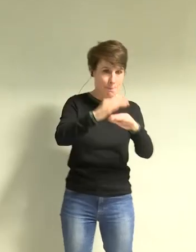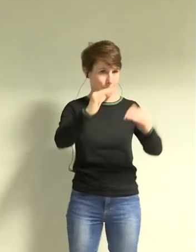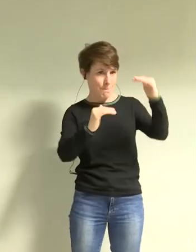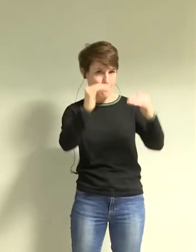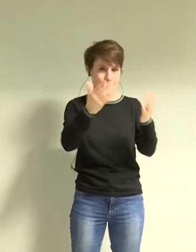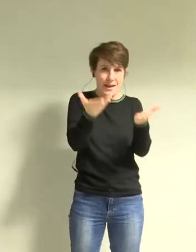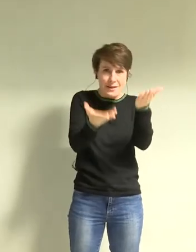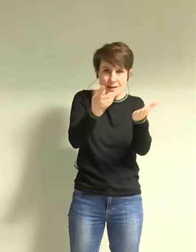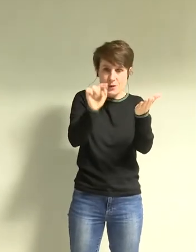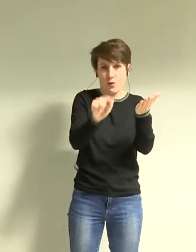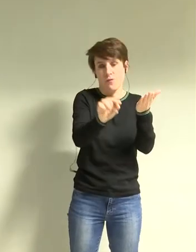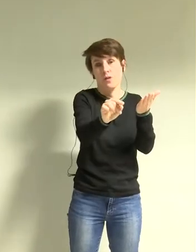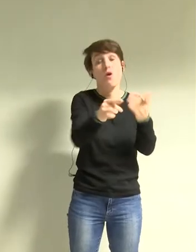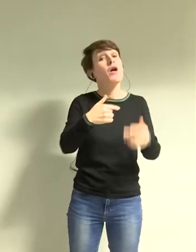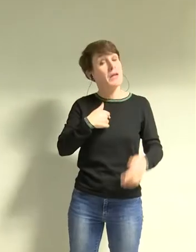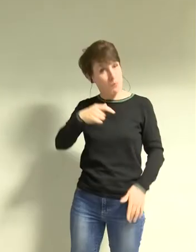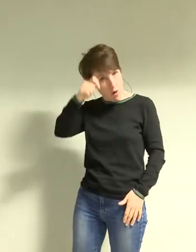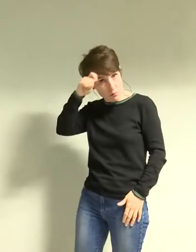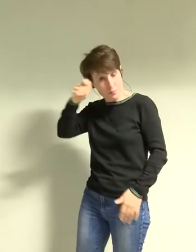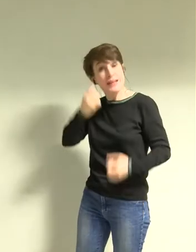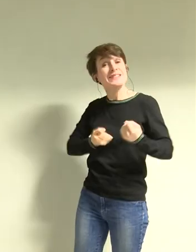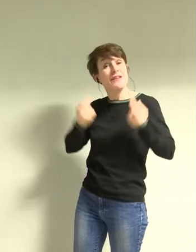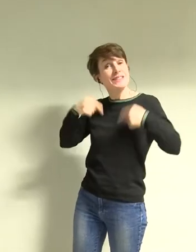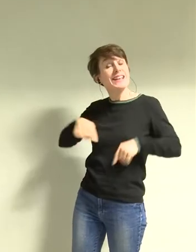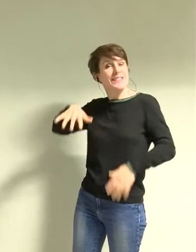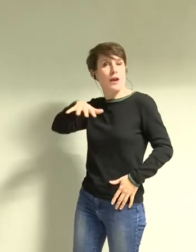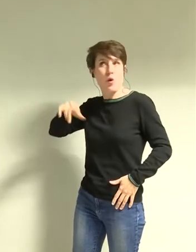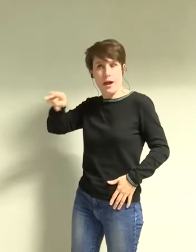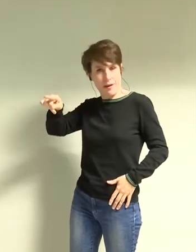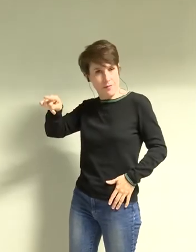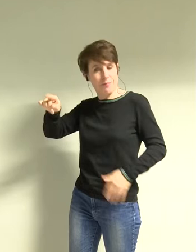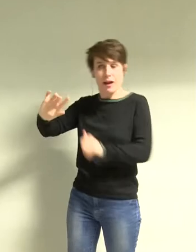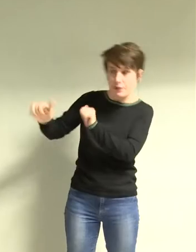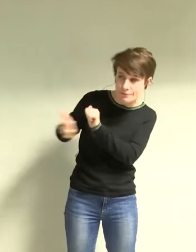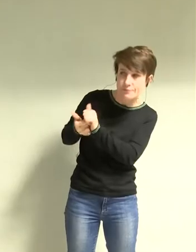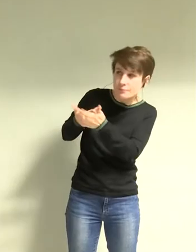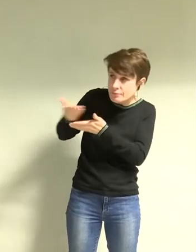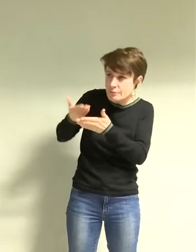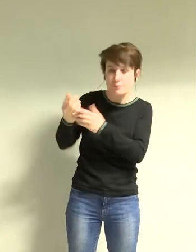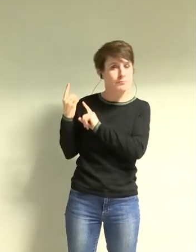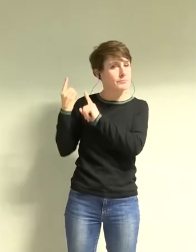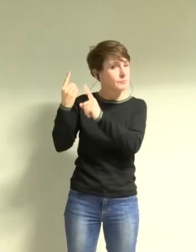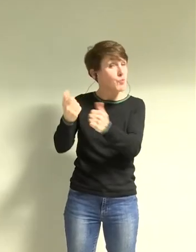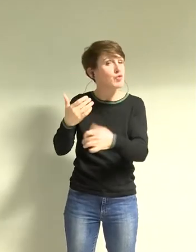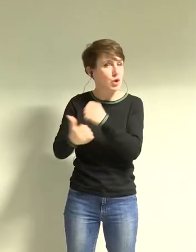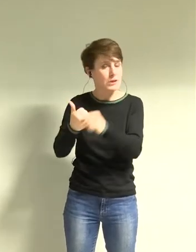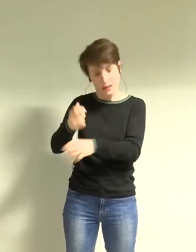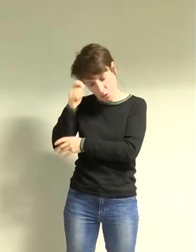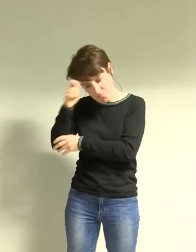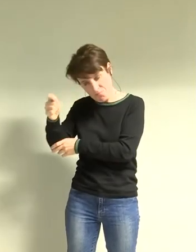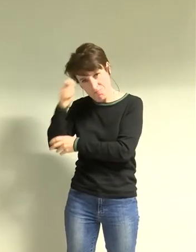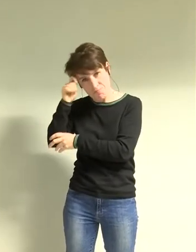d'ailleurs les services de l'état local qui ont également animé et travailler cette question l'âme depuis de nombreuses années